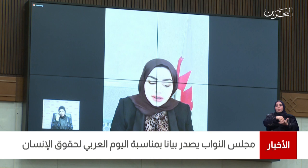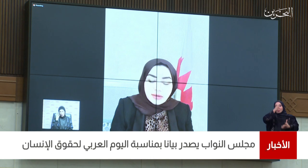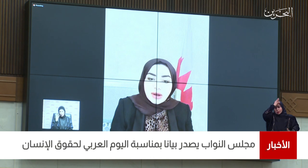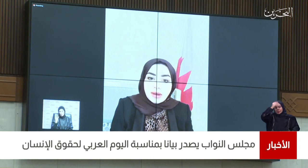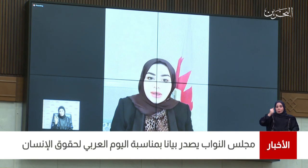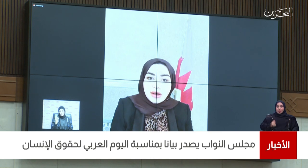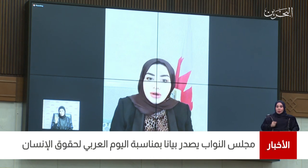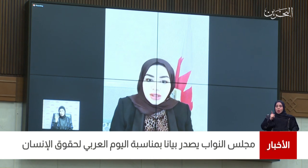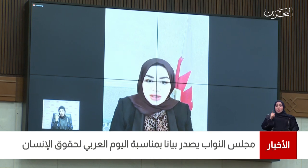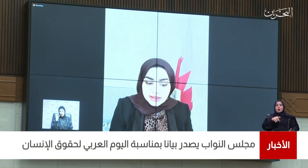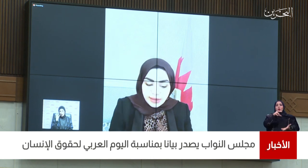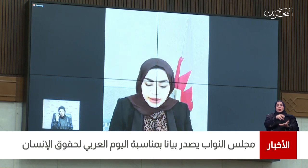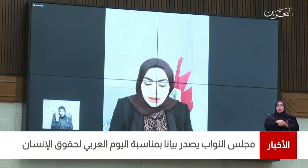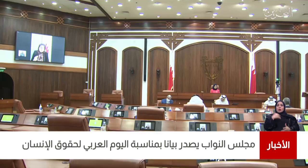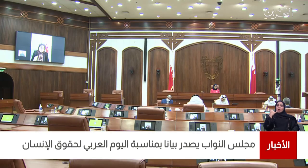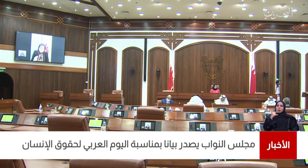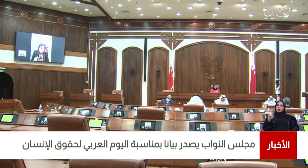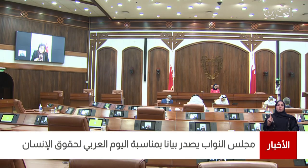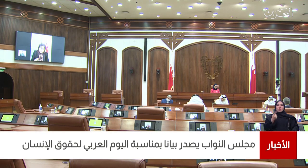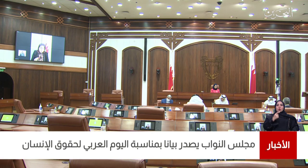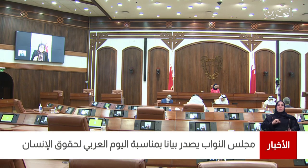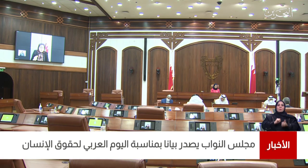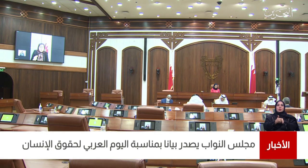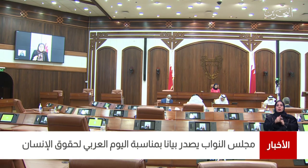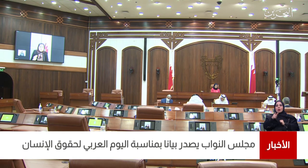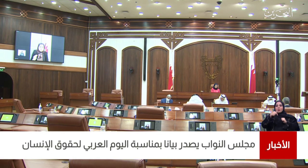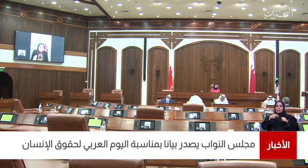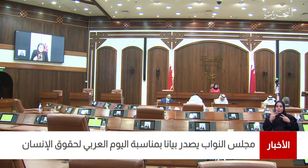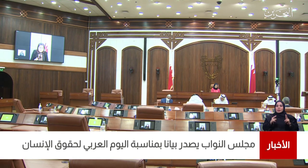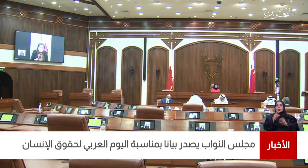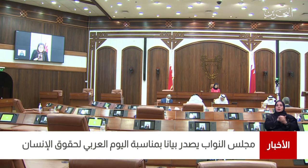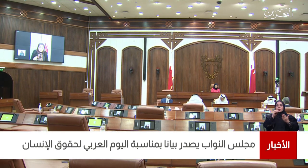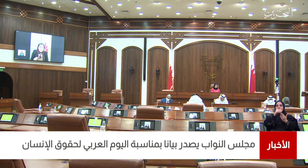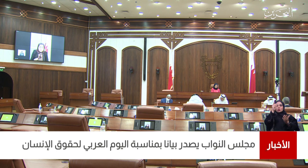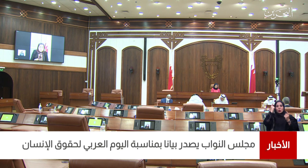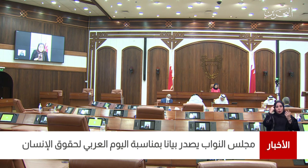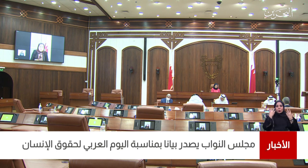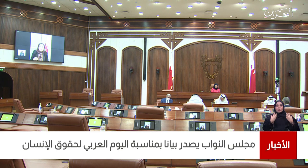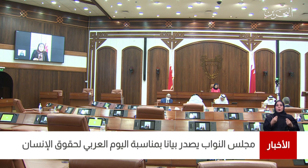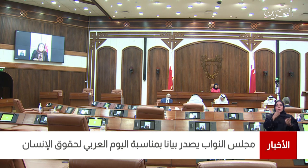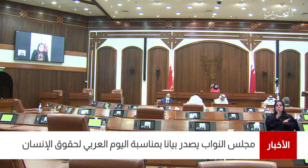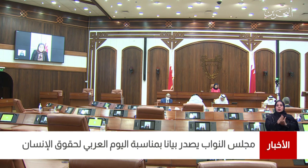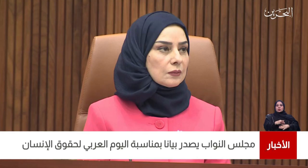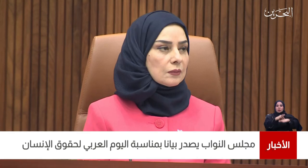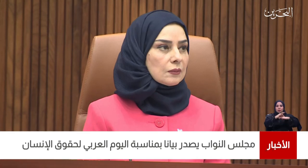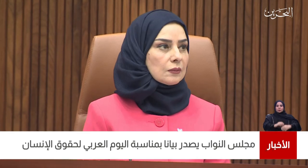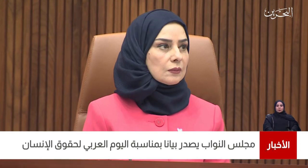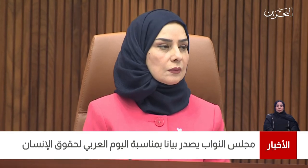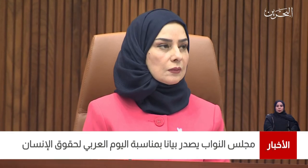أن مملكة البحرين من الدول العربية السباقة في سعيها لتعزيز قيم حقوق الإنسان.